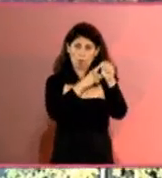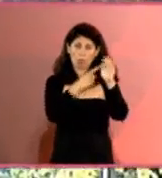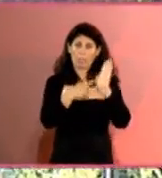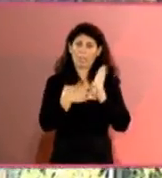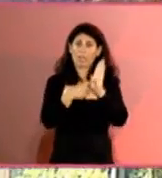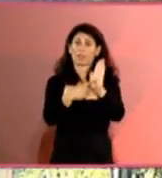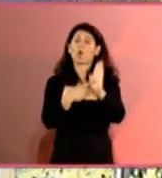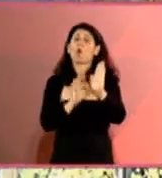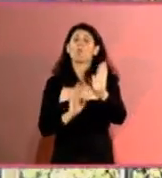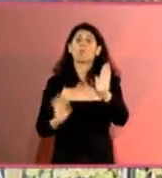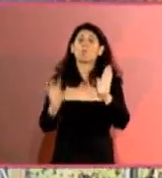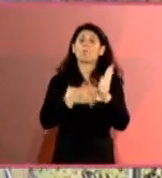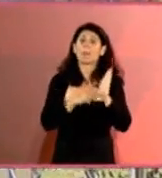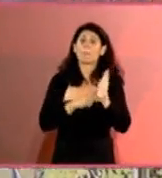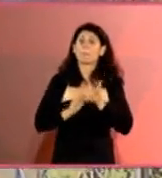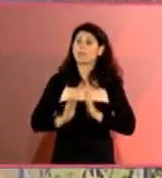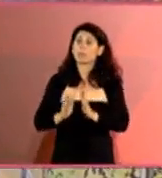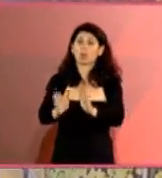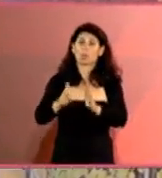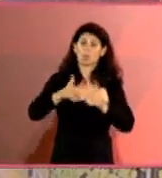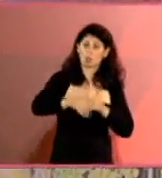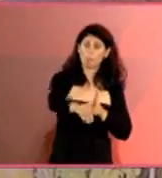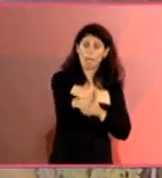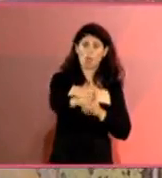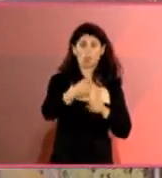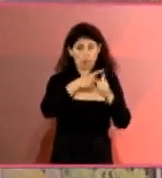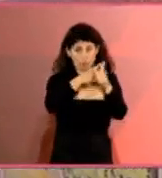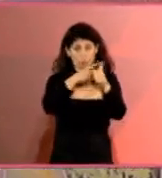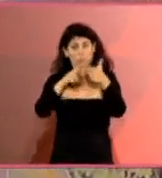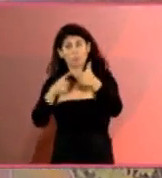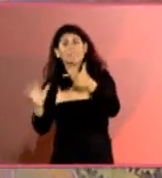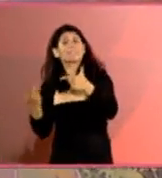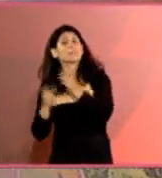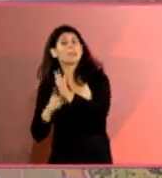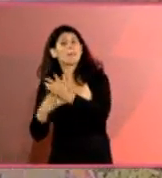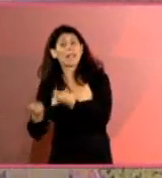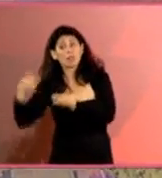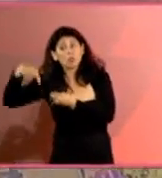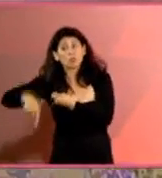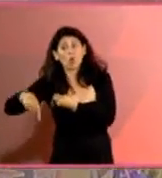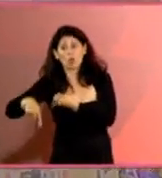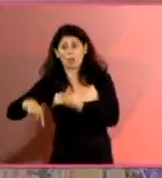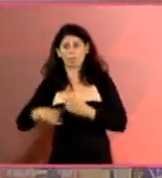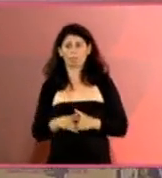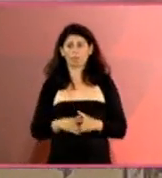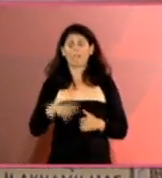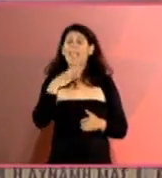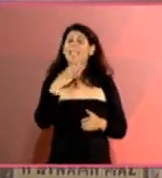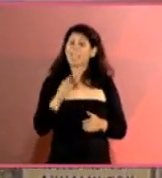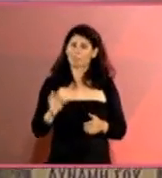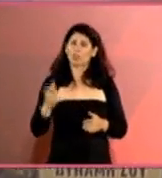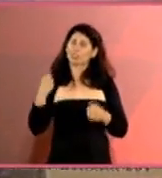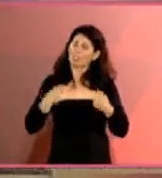δείξει πού πρέπει να πάμε στο μέλλον και ο άλλος τι πρέπει να κάνουμε για το παρόν. Γι' αυτό και